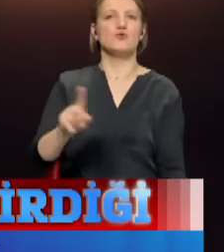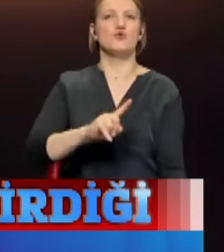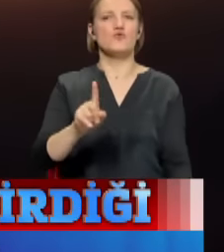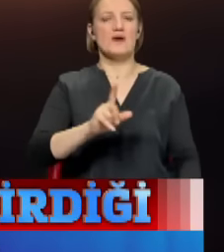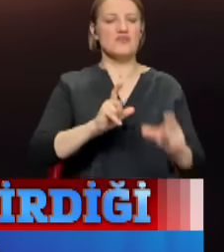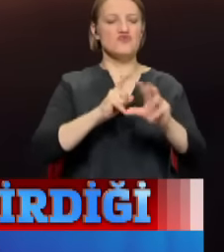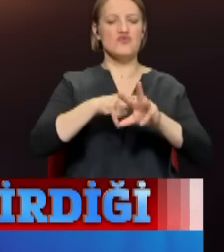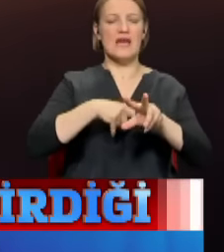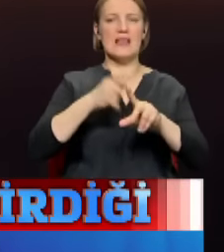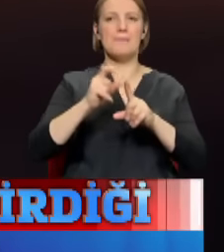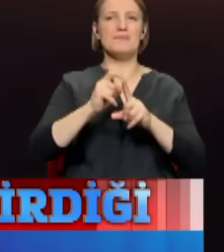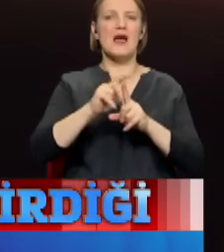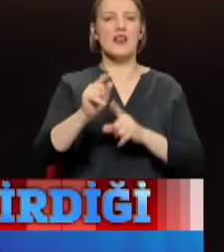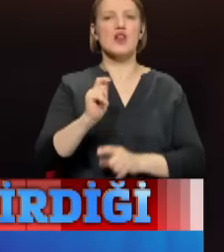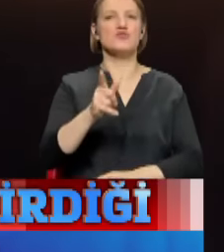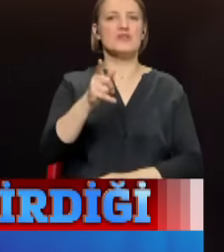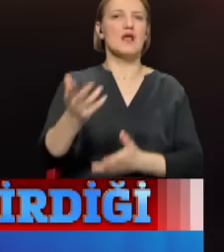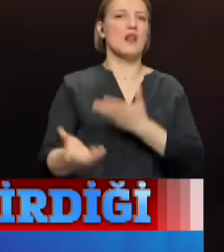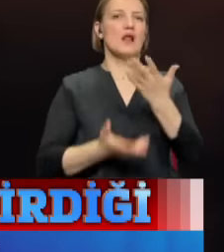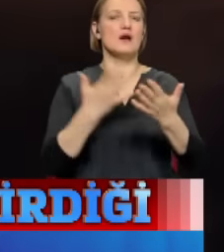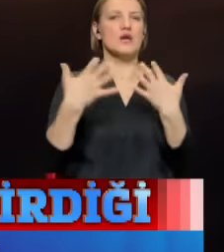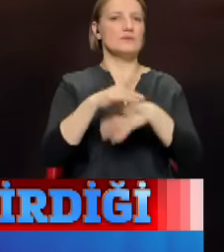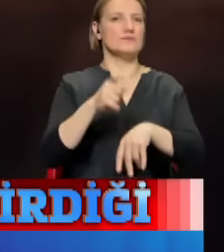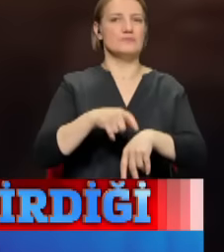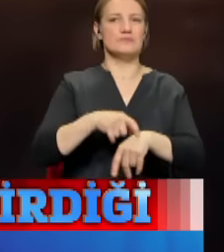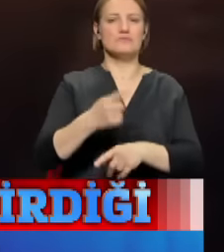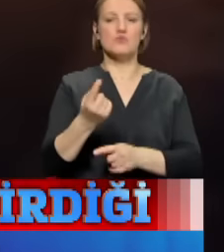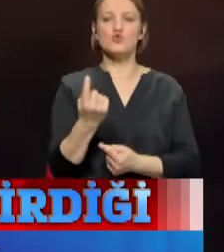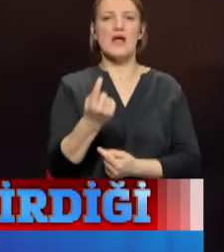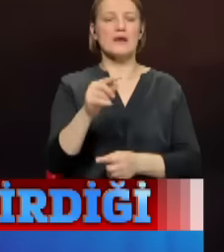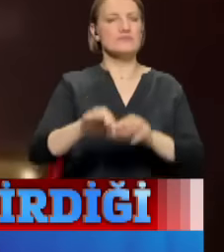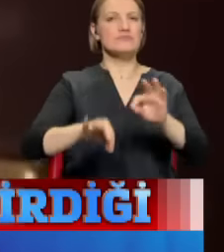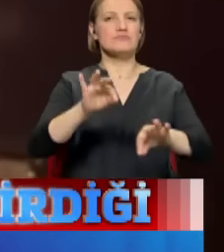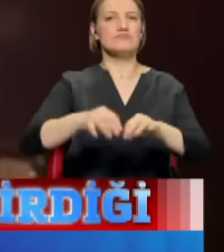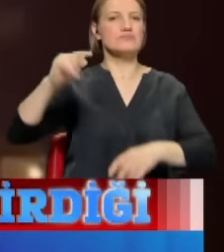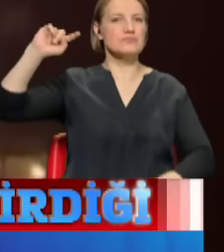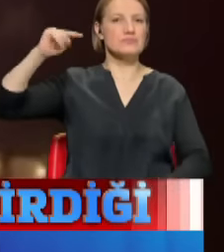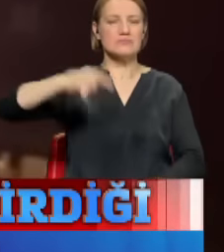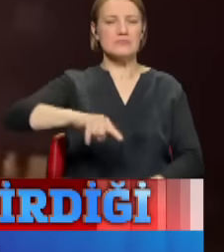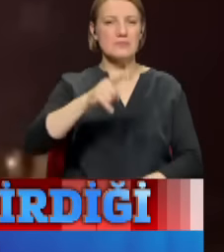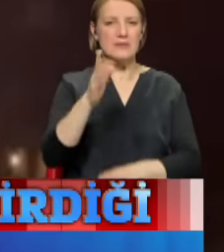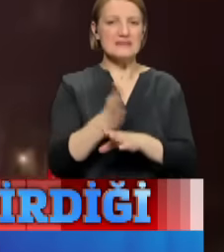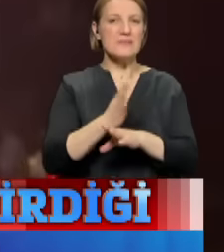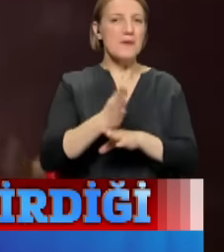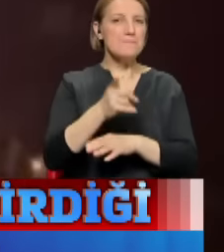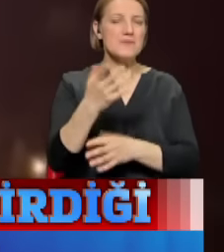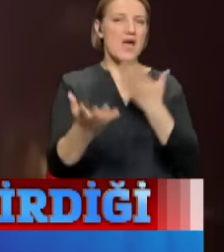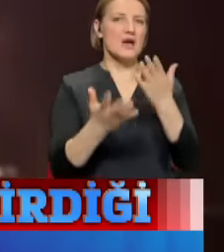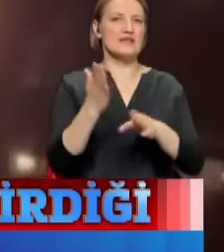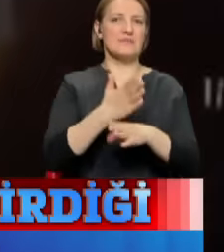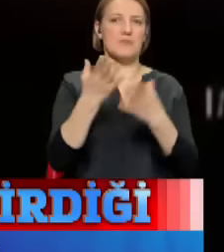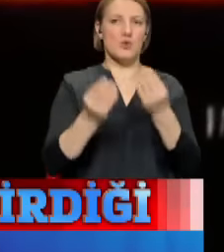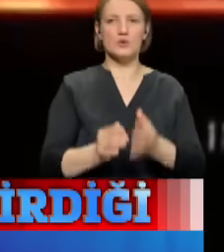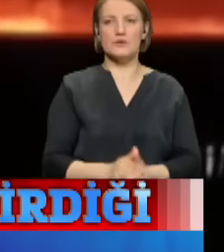Şanlıurfa'nın Ceylanpınar ilçesinden yükseldi alevler. Gece saatlerinde buğday ekili tarlaya düşen yıldırım yangına sebep oldu.